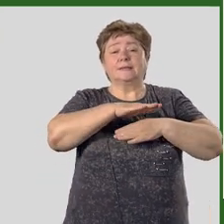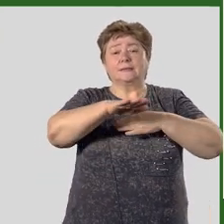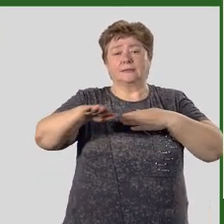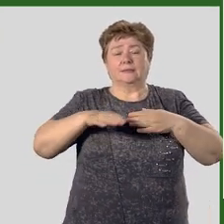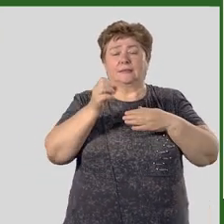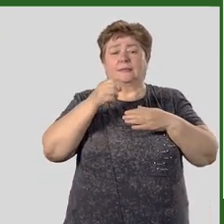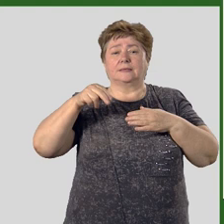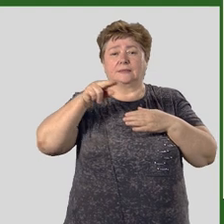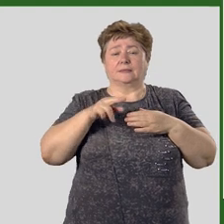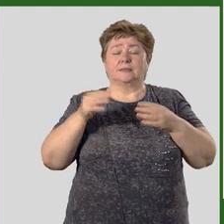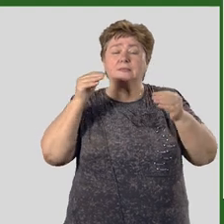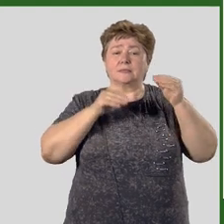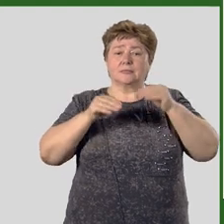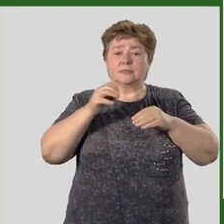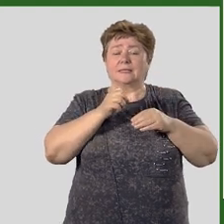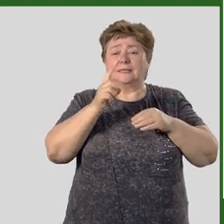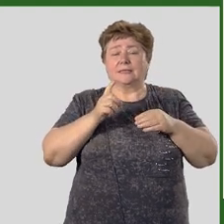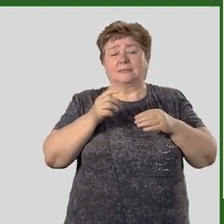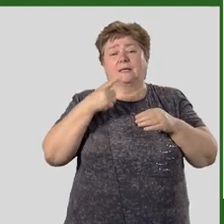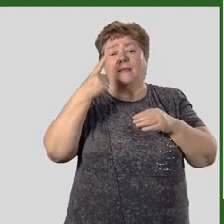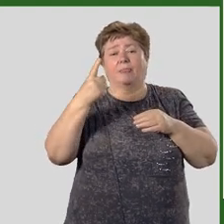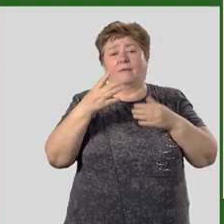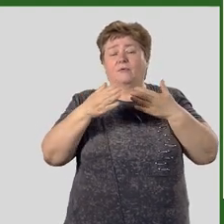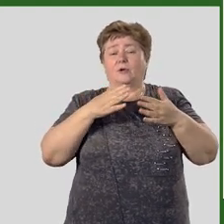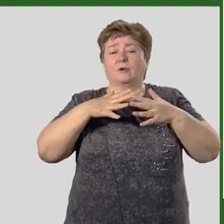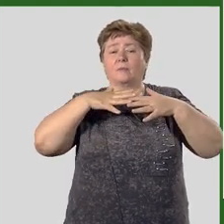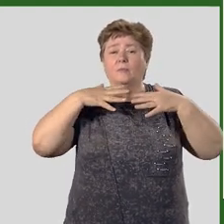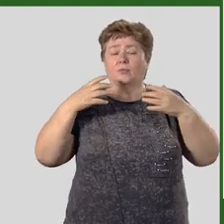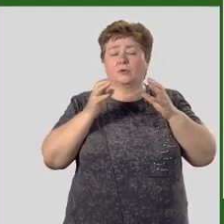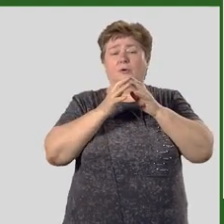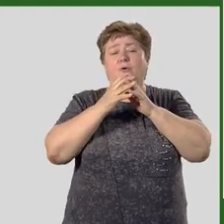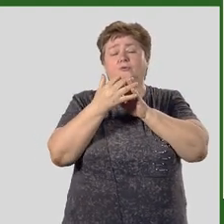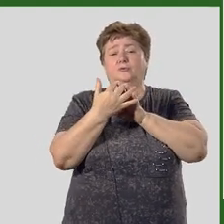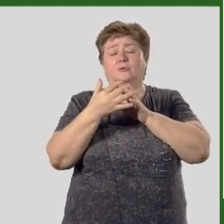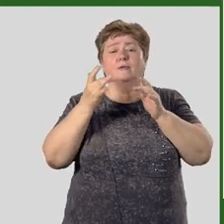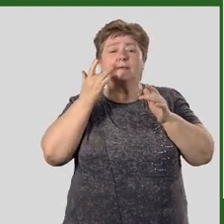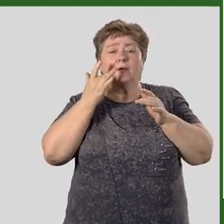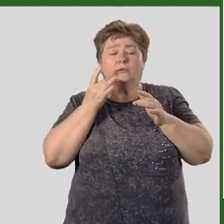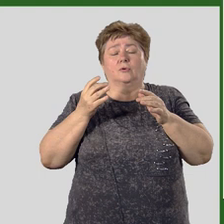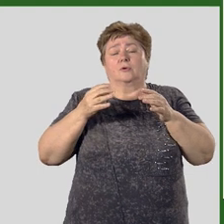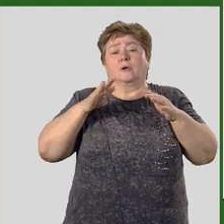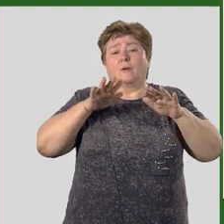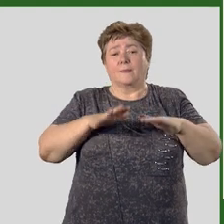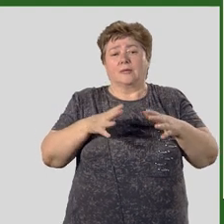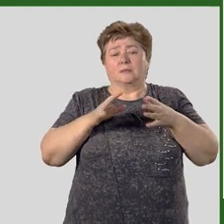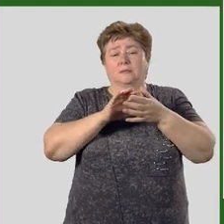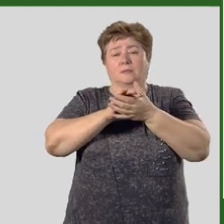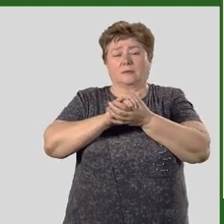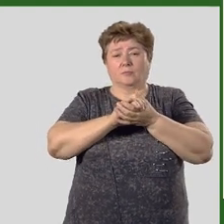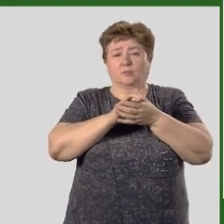административно-территориальная единица, состоящая из одного или нескольких сел, в которой местное